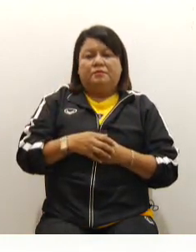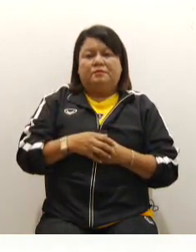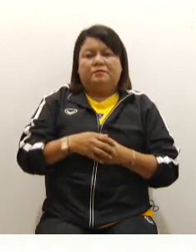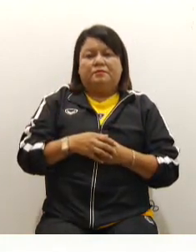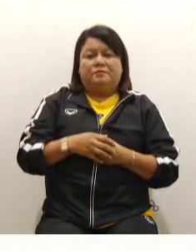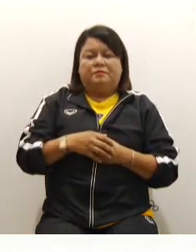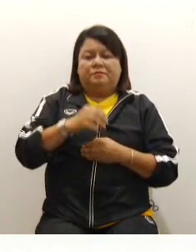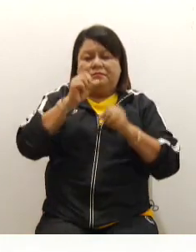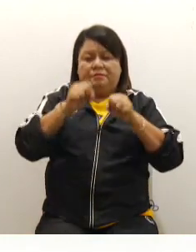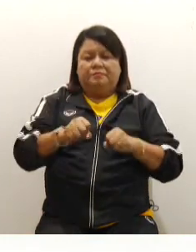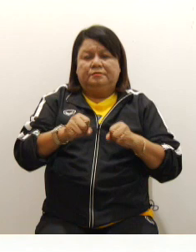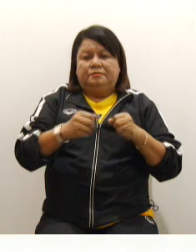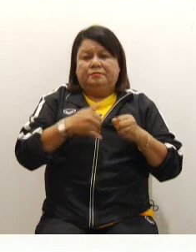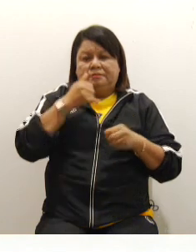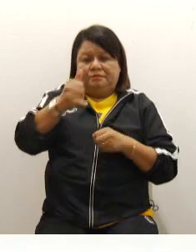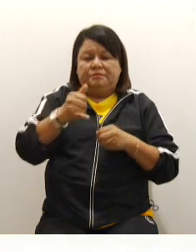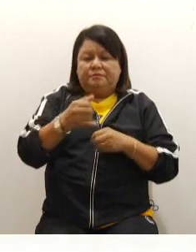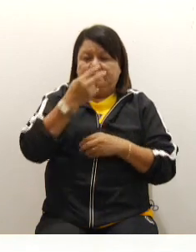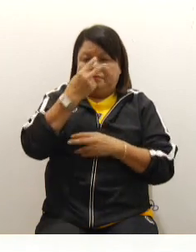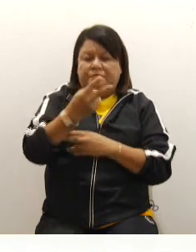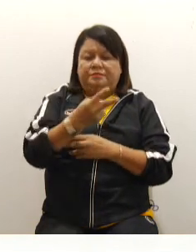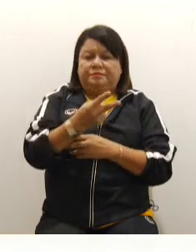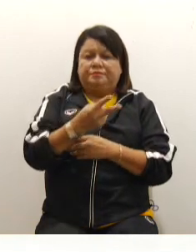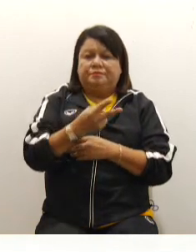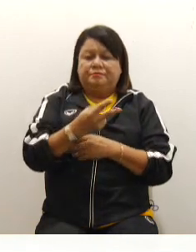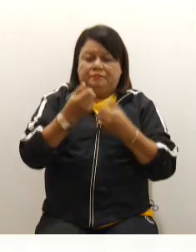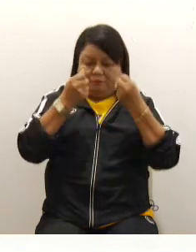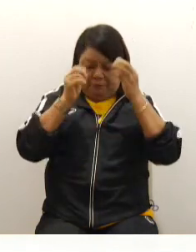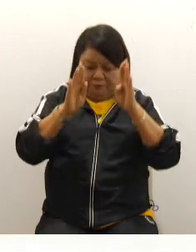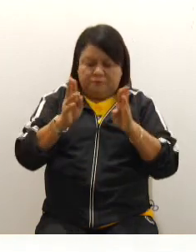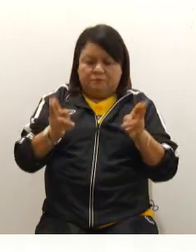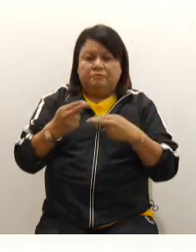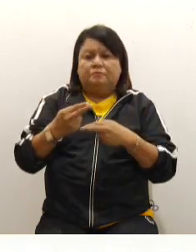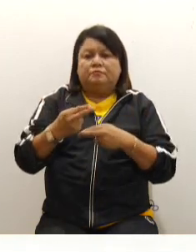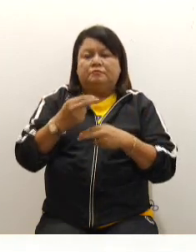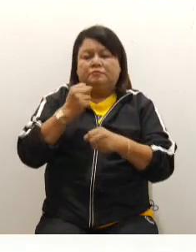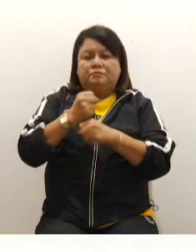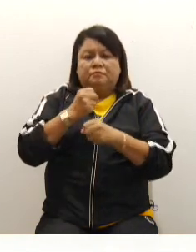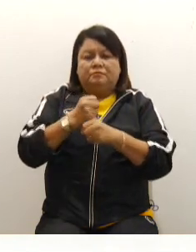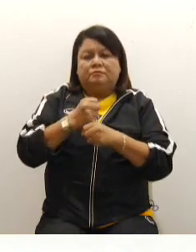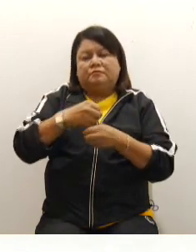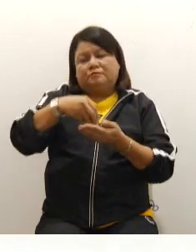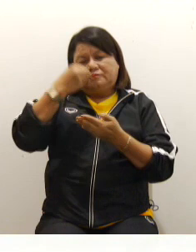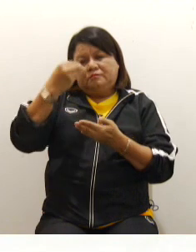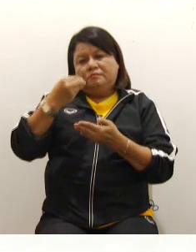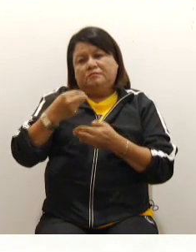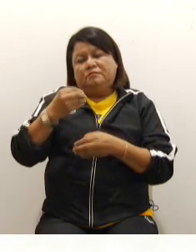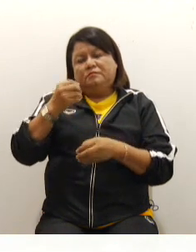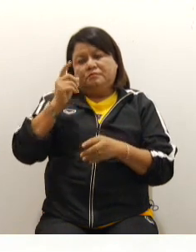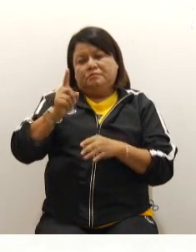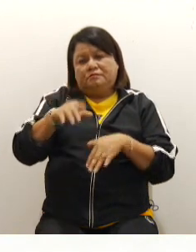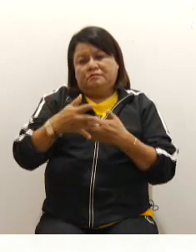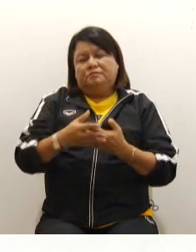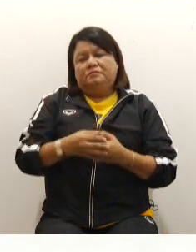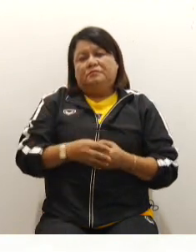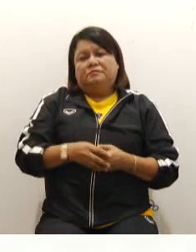ซึ่งเราสามารถที่จะเข้าไปดูได้ว่าเอ้ยการออกแบบห้องปฏิบัติการต้องเป็นยังไงลักษณะทางกายภาพของห้องปฏิบัติการต้องเป็นยังไงน